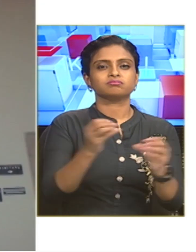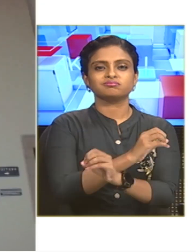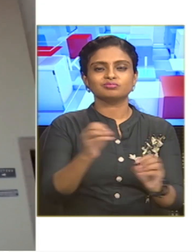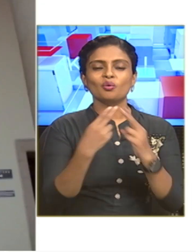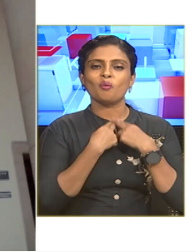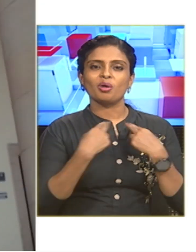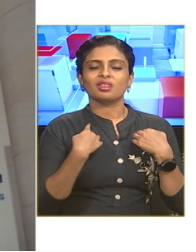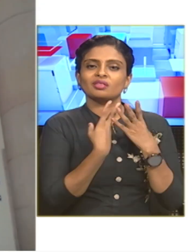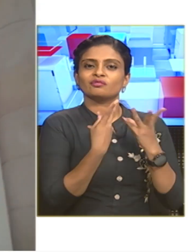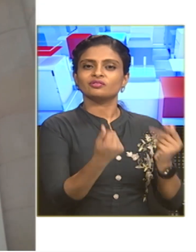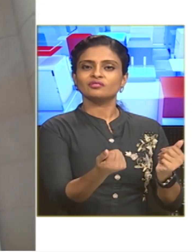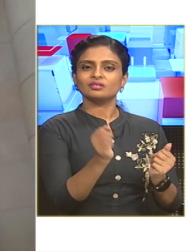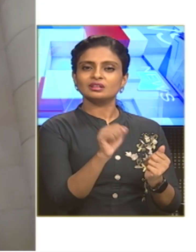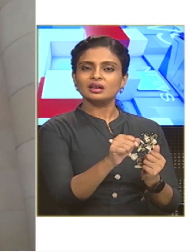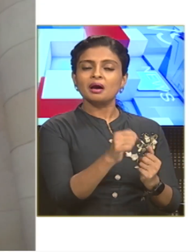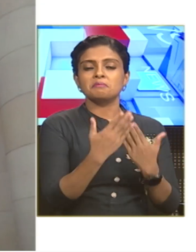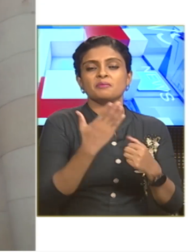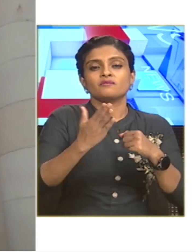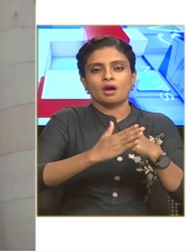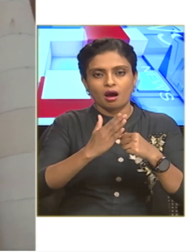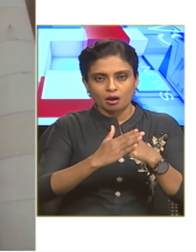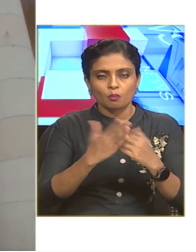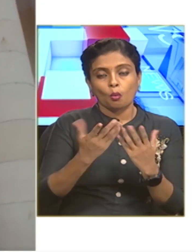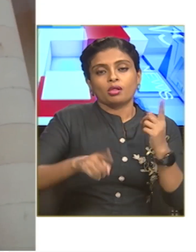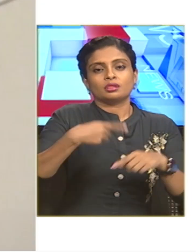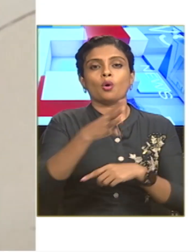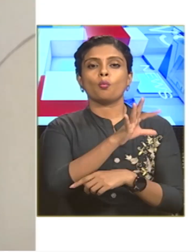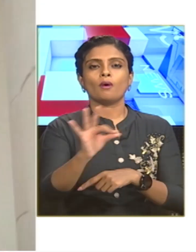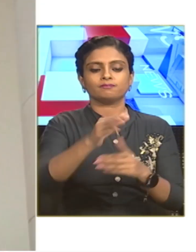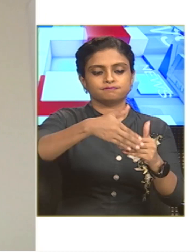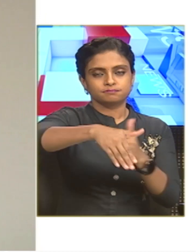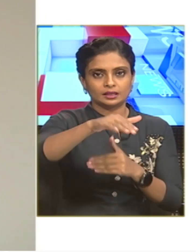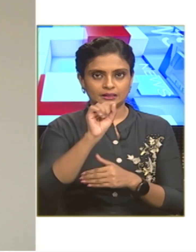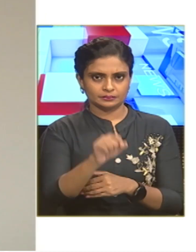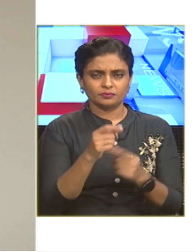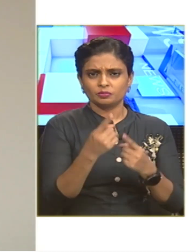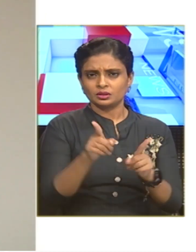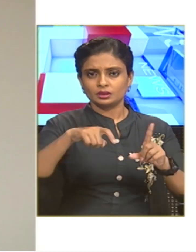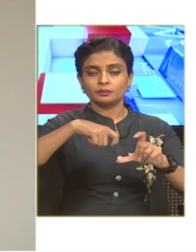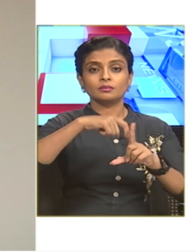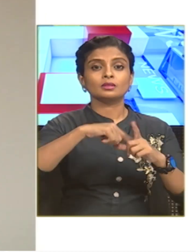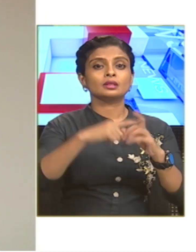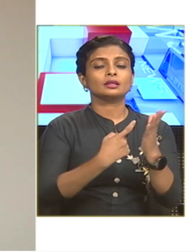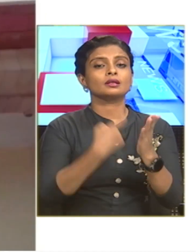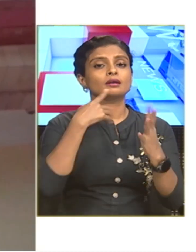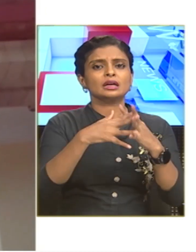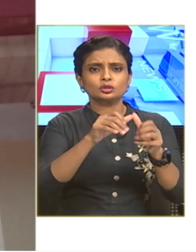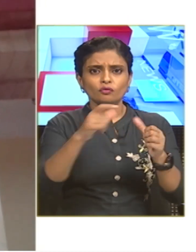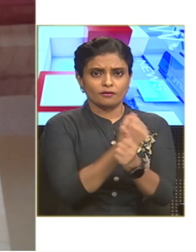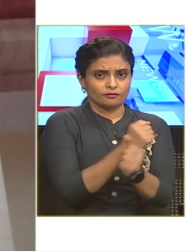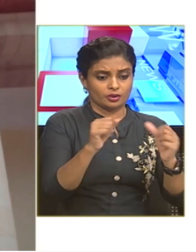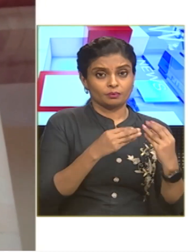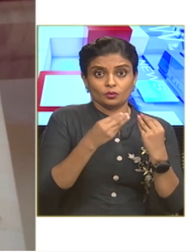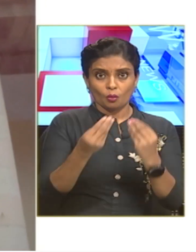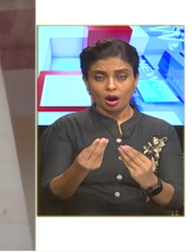പിരിയുകയായിരുന്നു കേസിൽ വാദം വ്യാഴാഴ്ചയോ അടുത്തയാഴ്ചയോ തുടരും അതേസമയം കേജരിവാളിന് ഇടക്കാല ജാമ്യം നൽകിയാലും